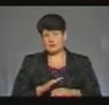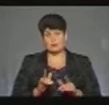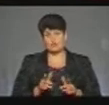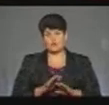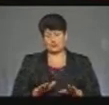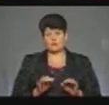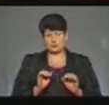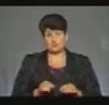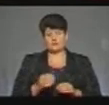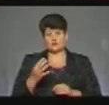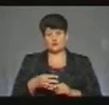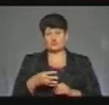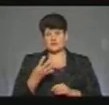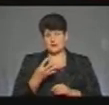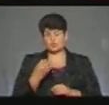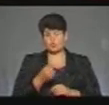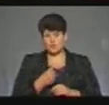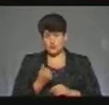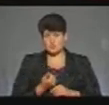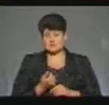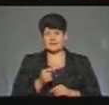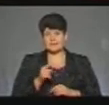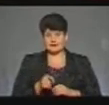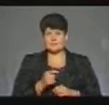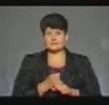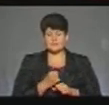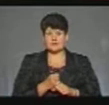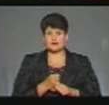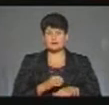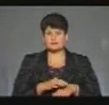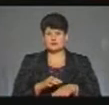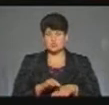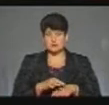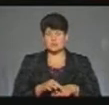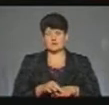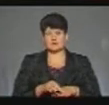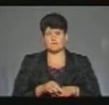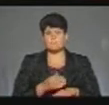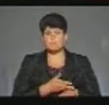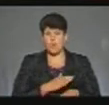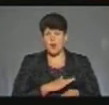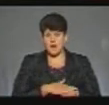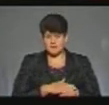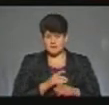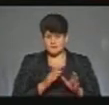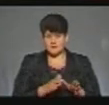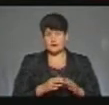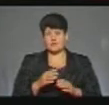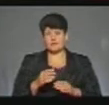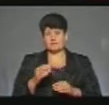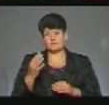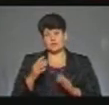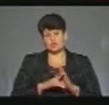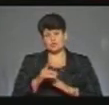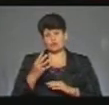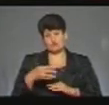Але якщо в 44-му році на них працював терор польських підпільних формувань, якщо далі, в кінці 44-го, початку